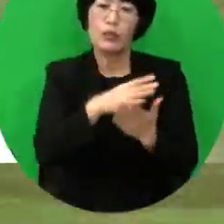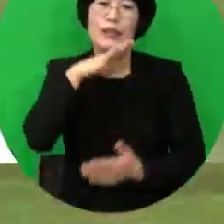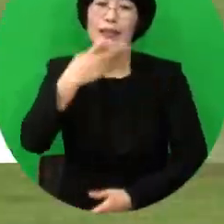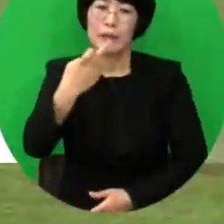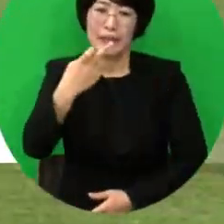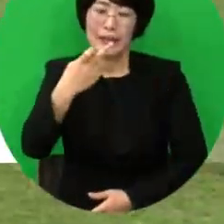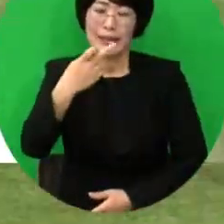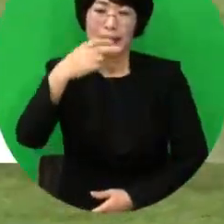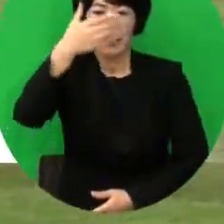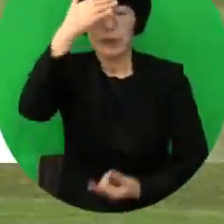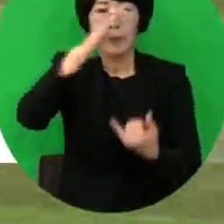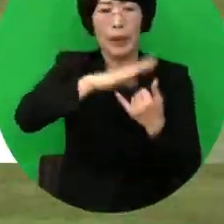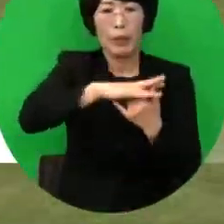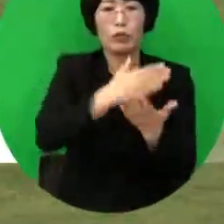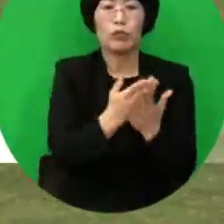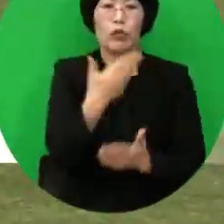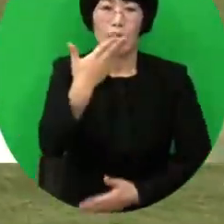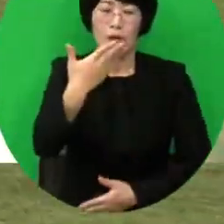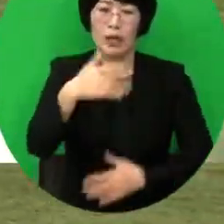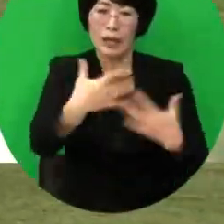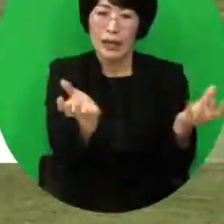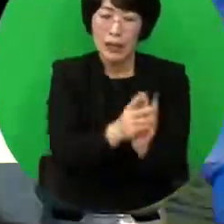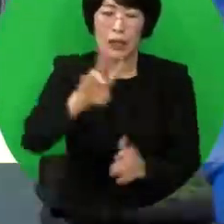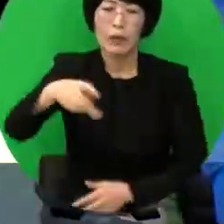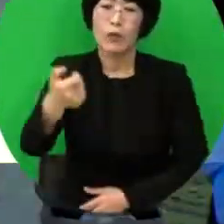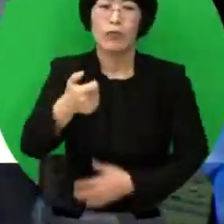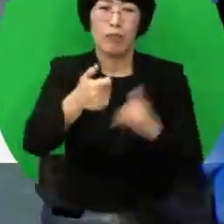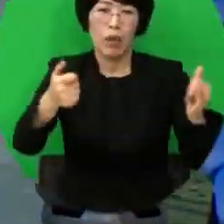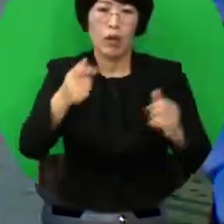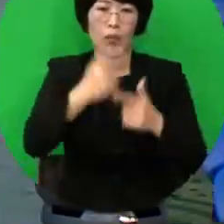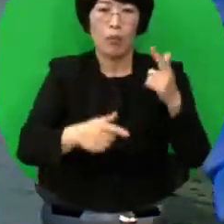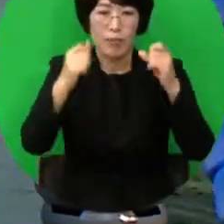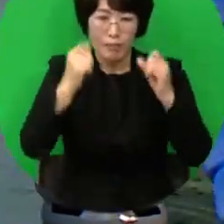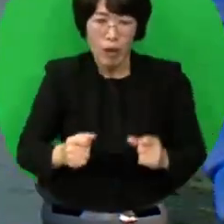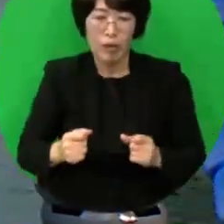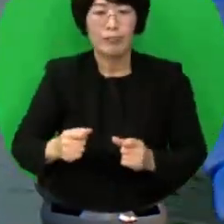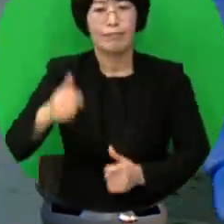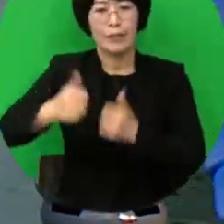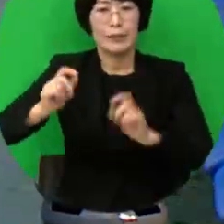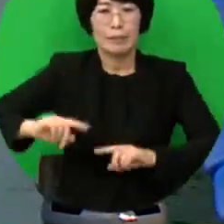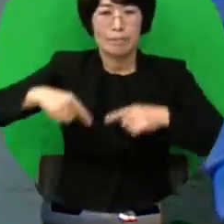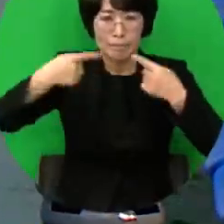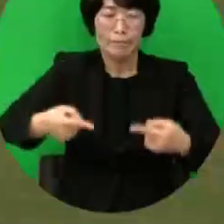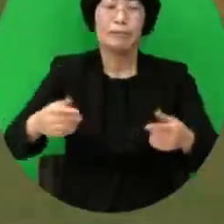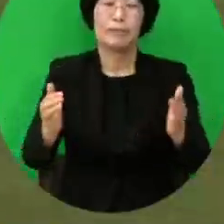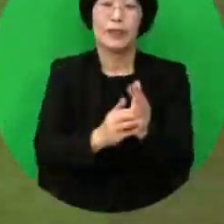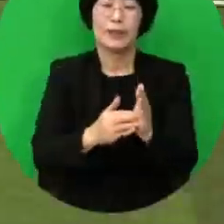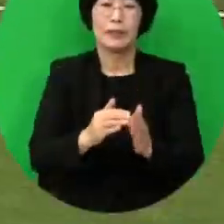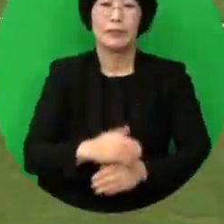유소년 9개 팀 등 250명이 목포에 상주하며 리그전에 참여했습니다.